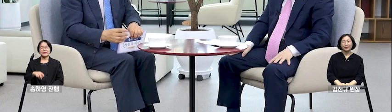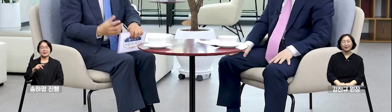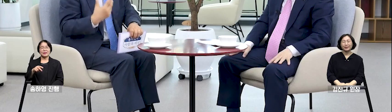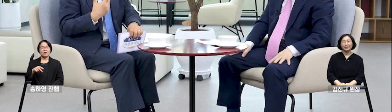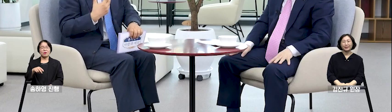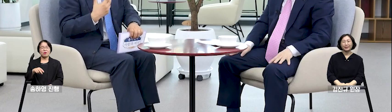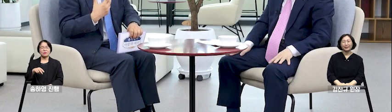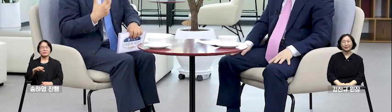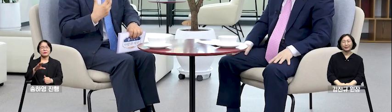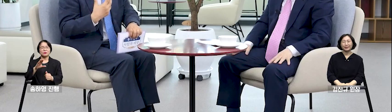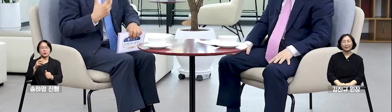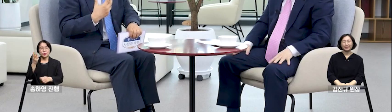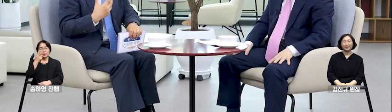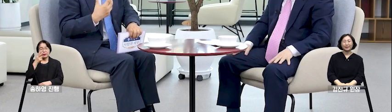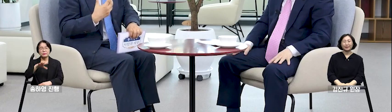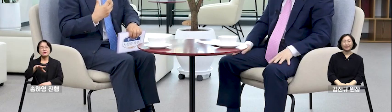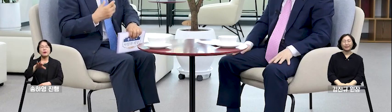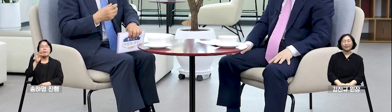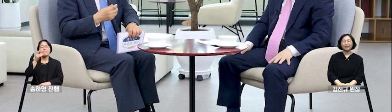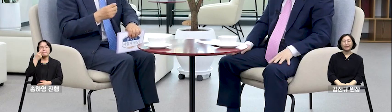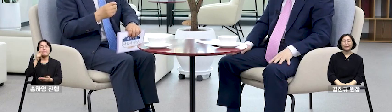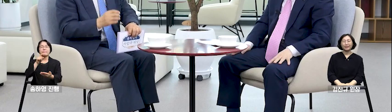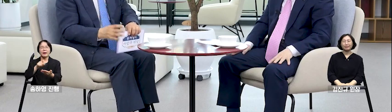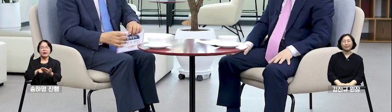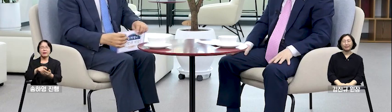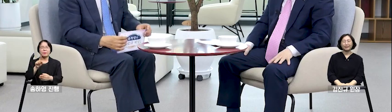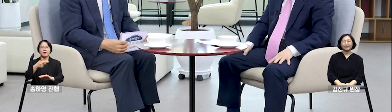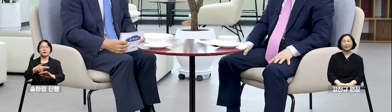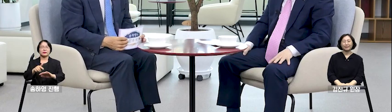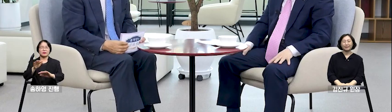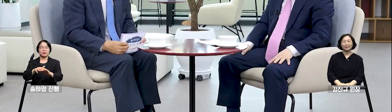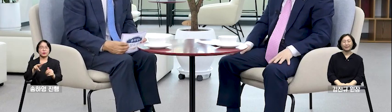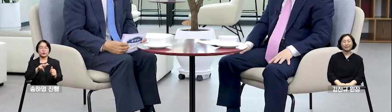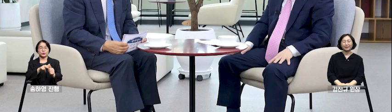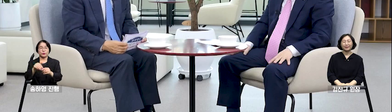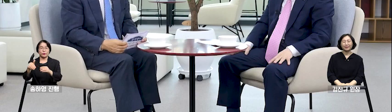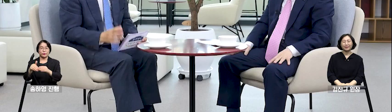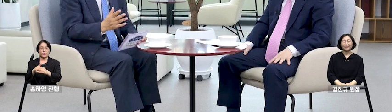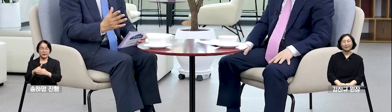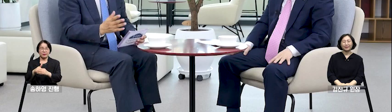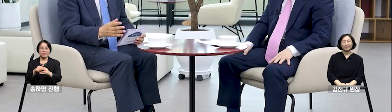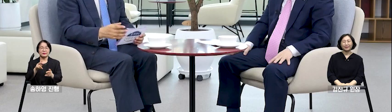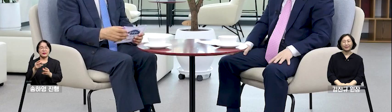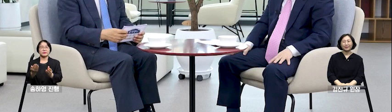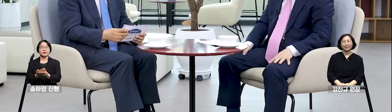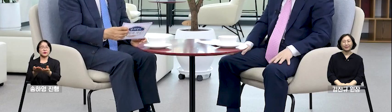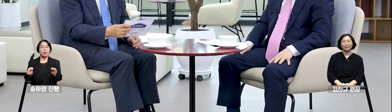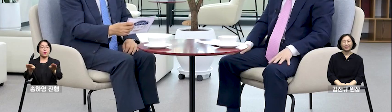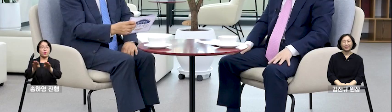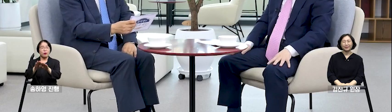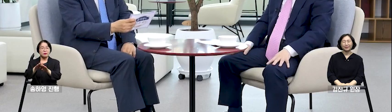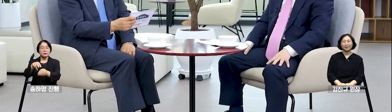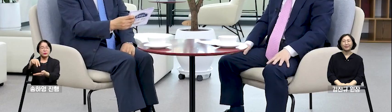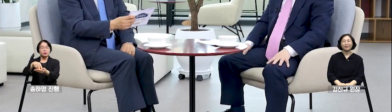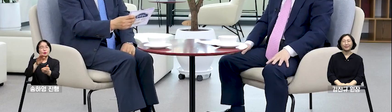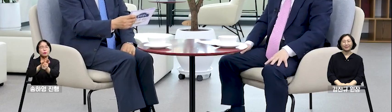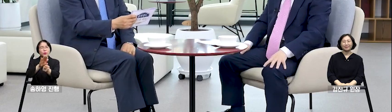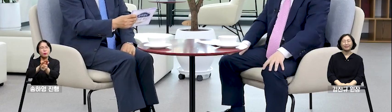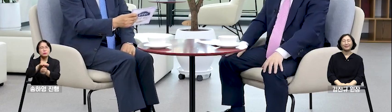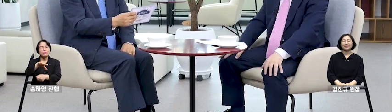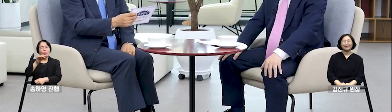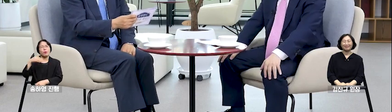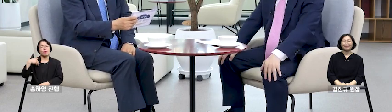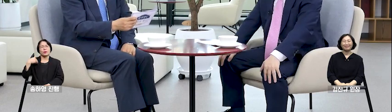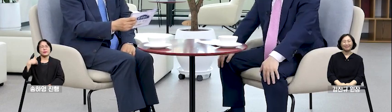조사하다가 처벌 알게 됐는데 대전 정보로 산업 진흥원 해서 그런 지원을 한다는 걸 잘 몰랐지요 아